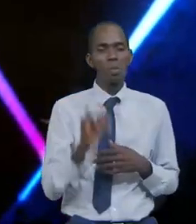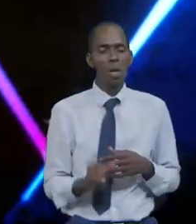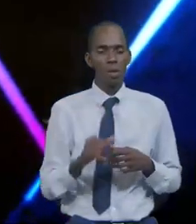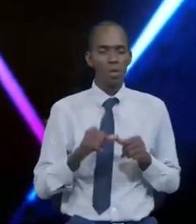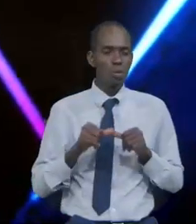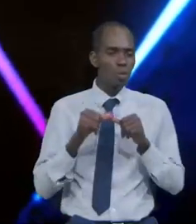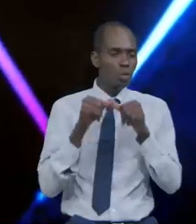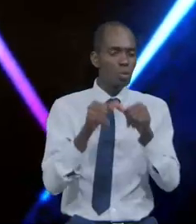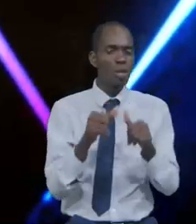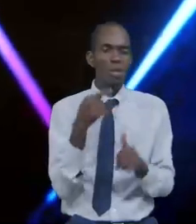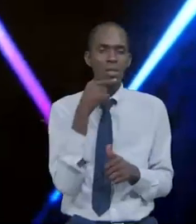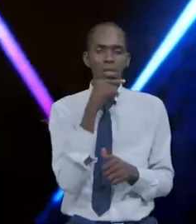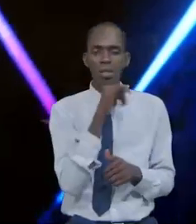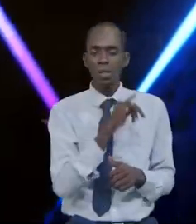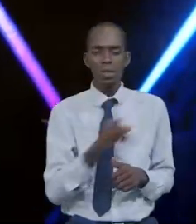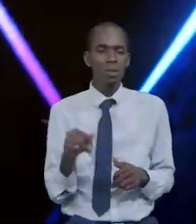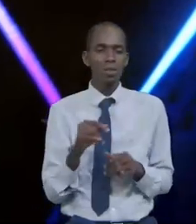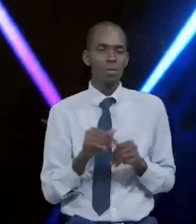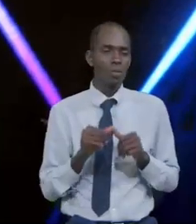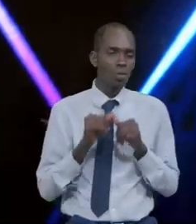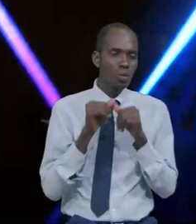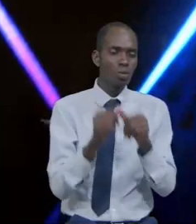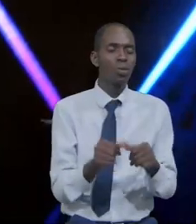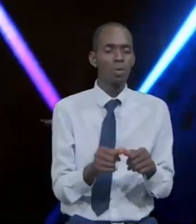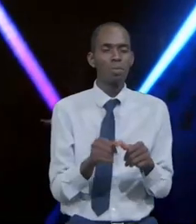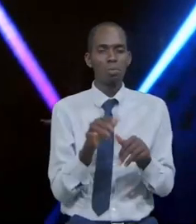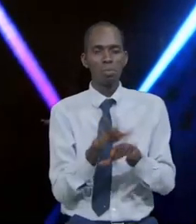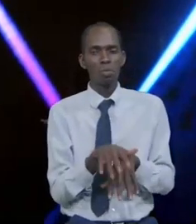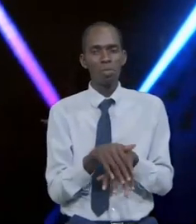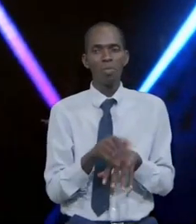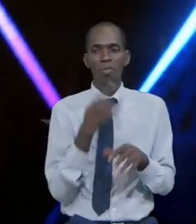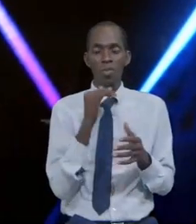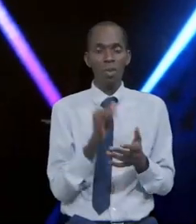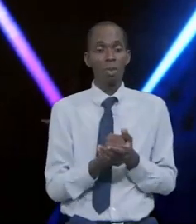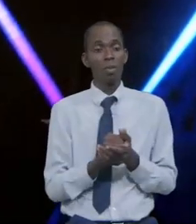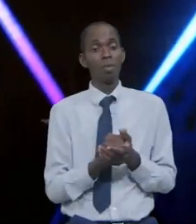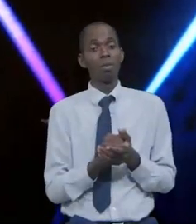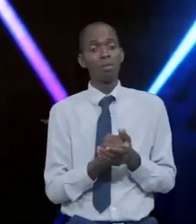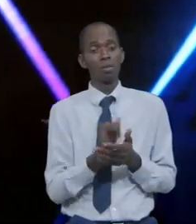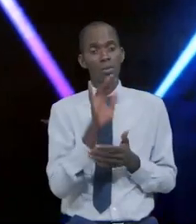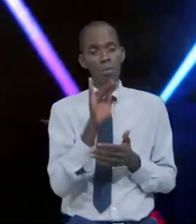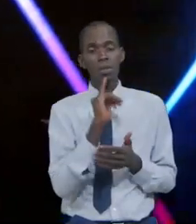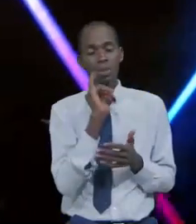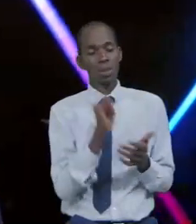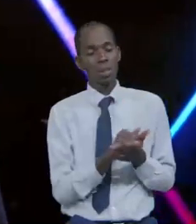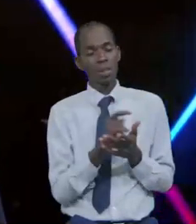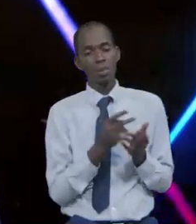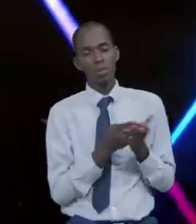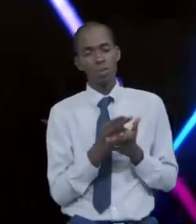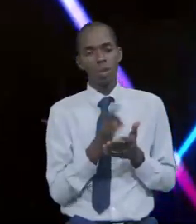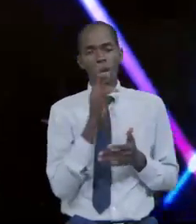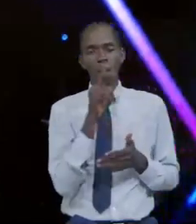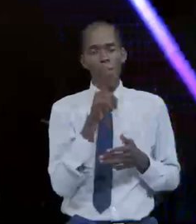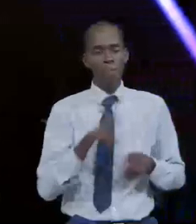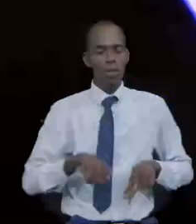ou mortifiée par le péché habituel, la conscience va te dire que est-ce la vérité? Est-ce que tu vis dans